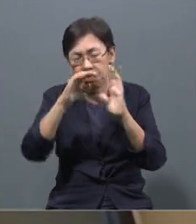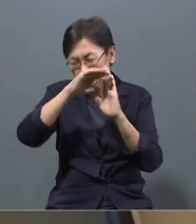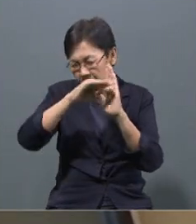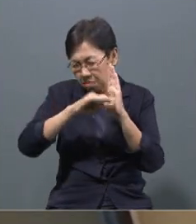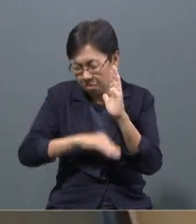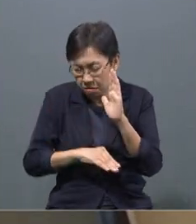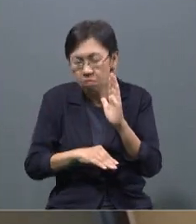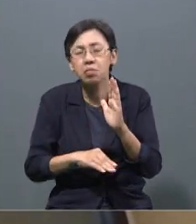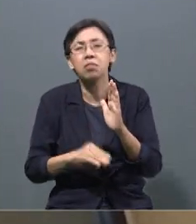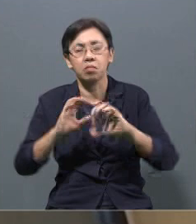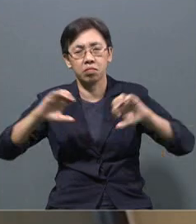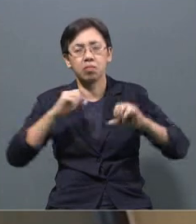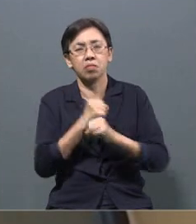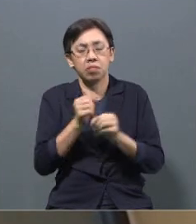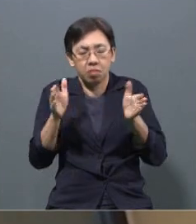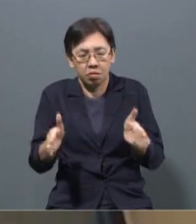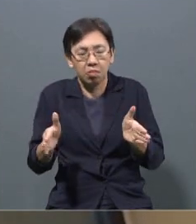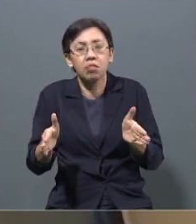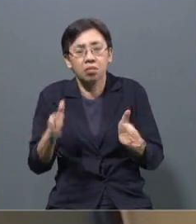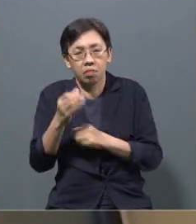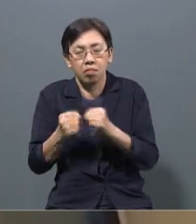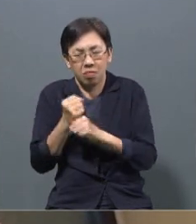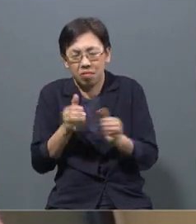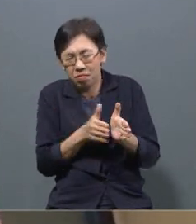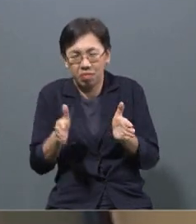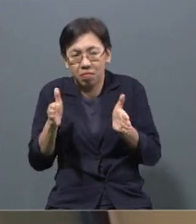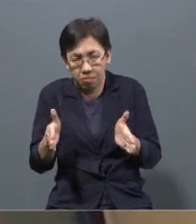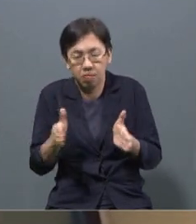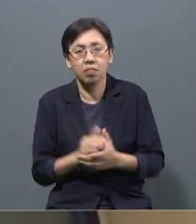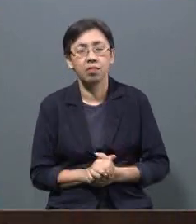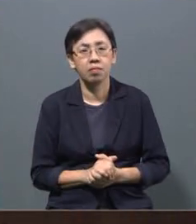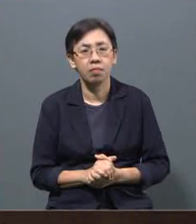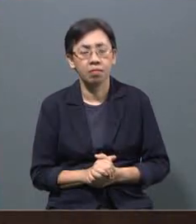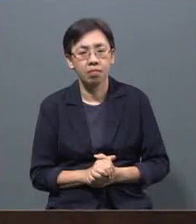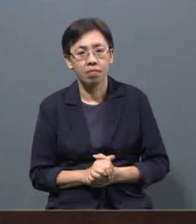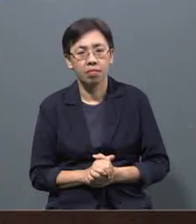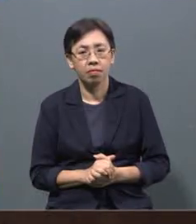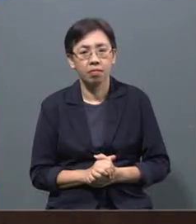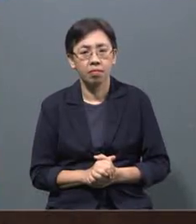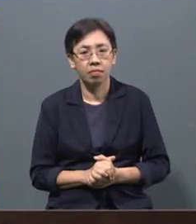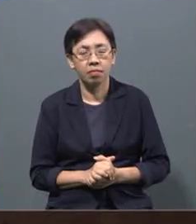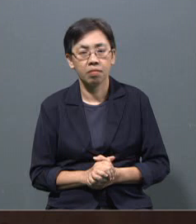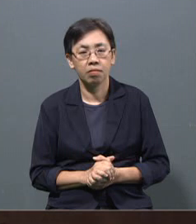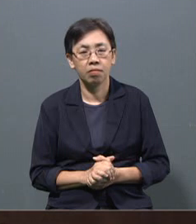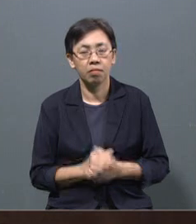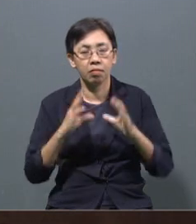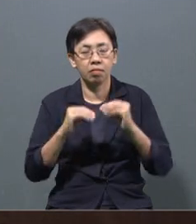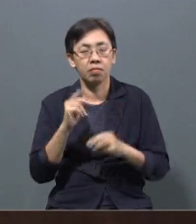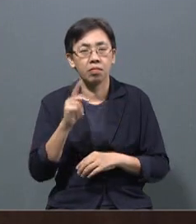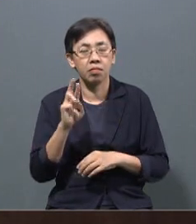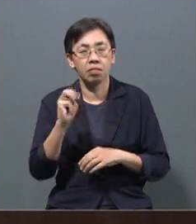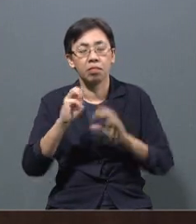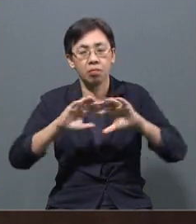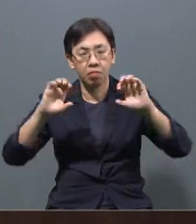ในกรอบอายุของรัฐบาลชุดนี้ก็คือใน4ปีนี้นะคะนอกจากนี้ที่ประชุมคณะรัฐมนตรียังเห็นควรให้มีการแก้